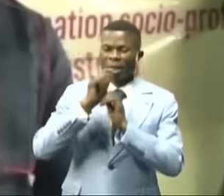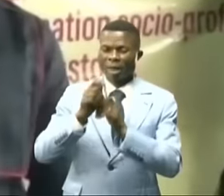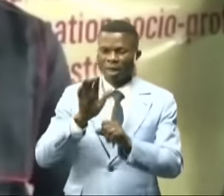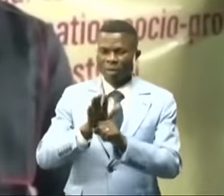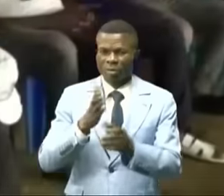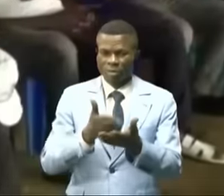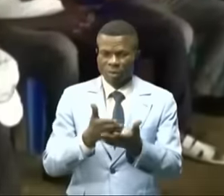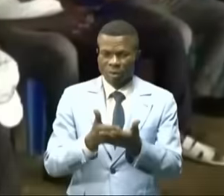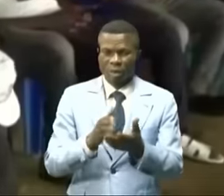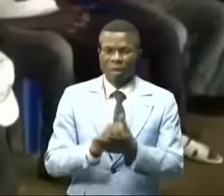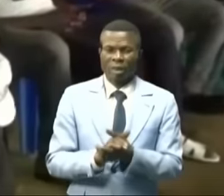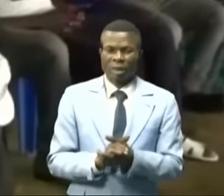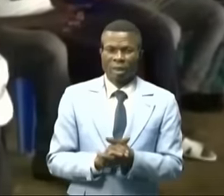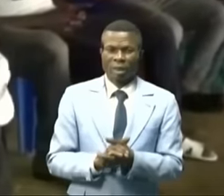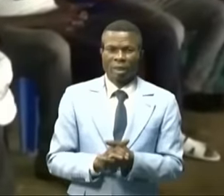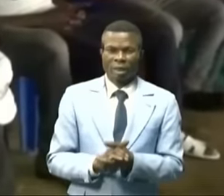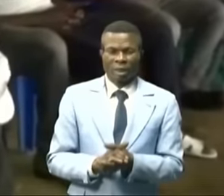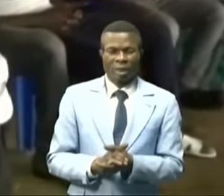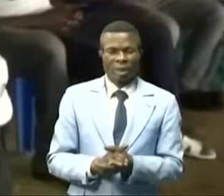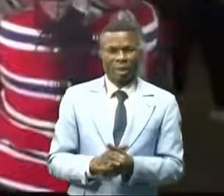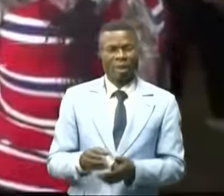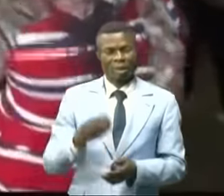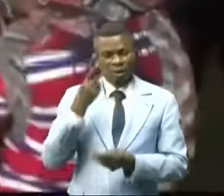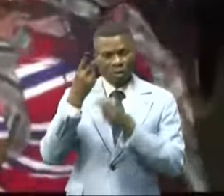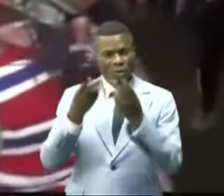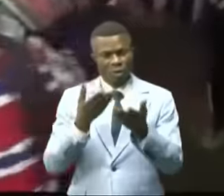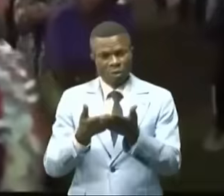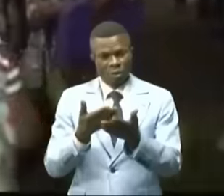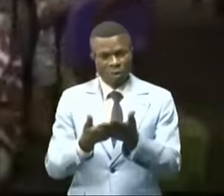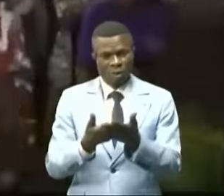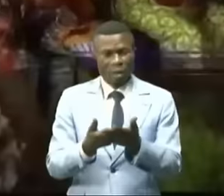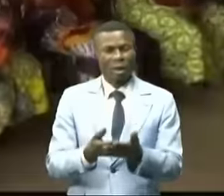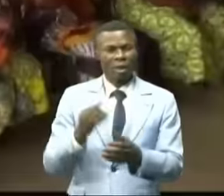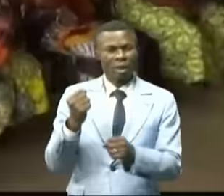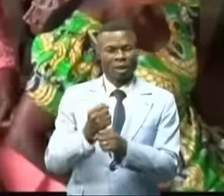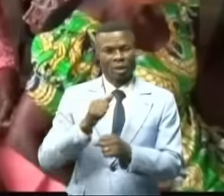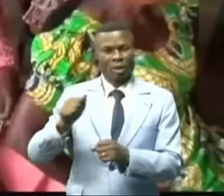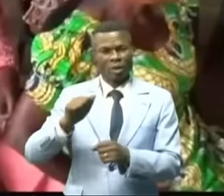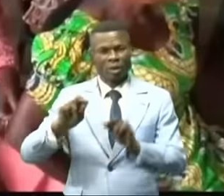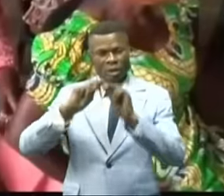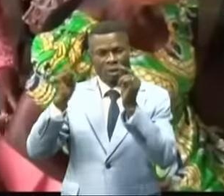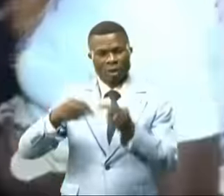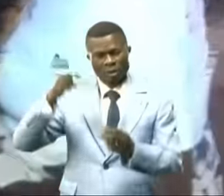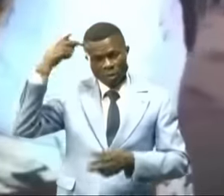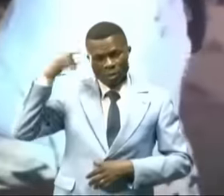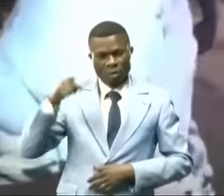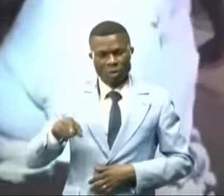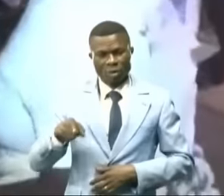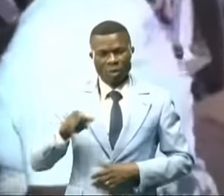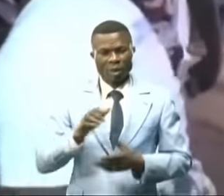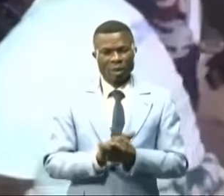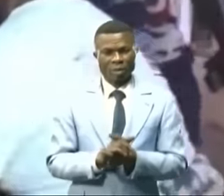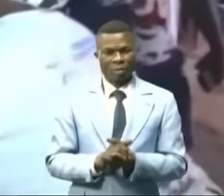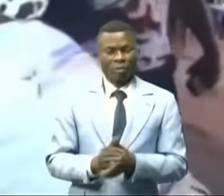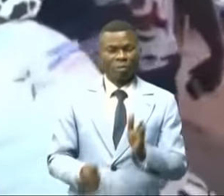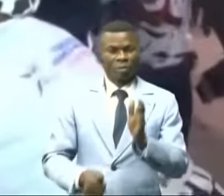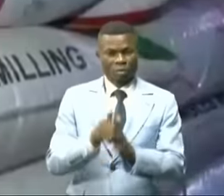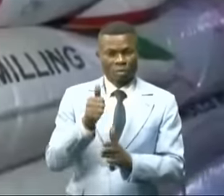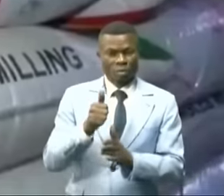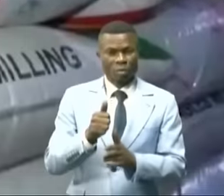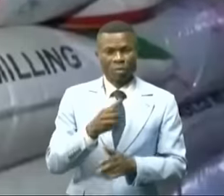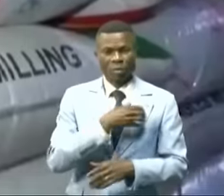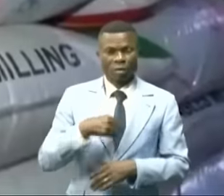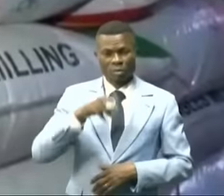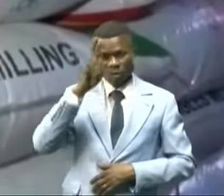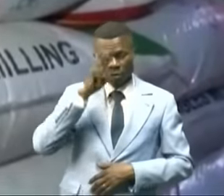Ahmed Chaoumba est aussi allé à la rencontre de veuves et orphelins du quartier Kishanga. Au-delà de la remise des dons, il a